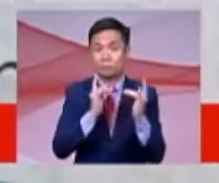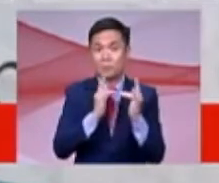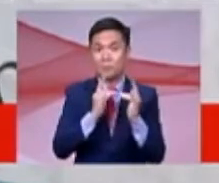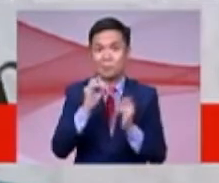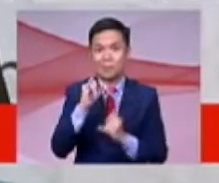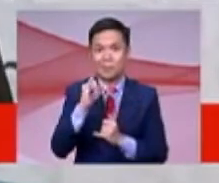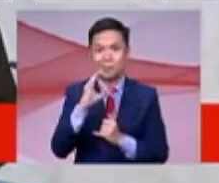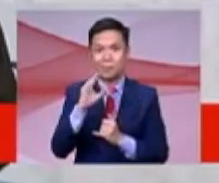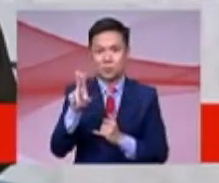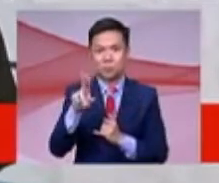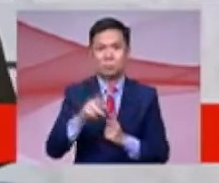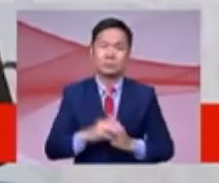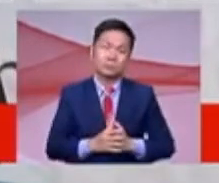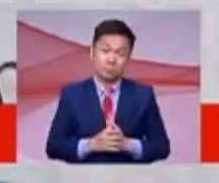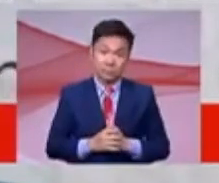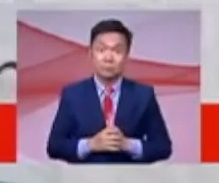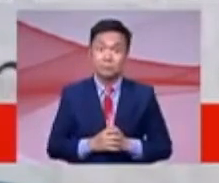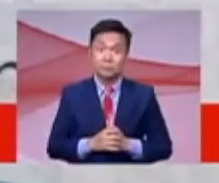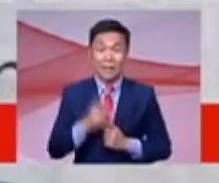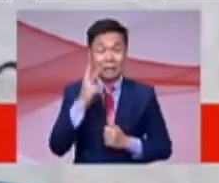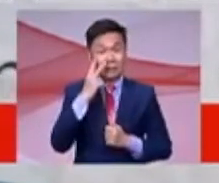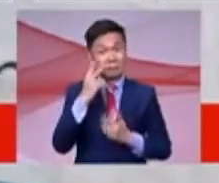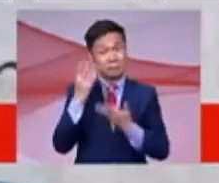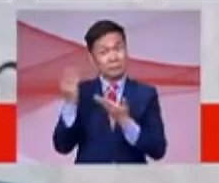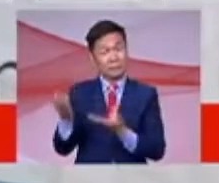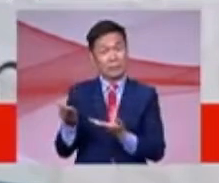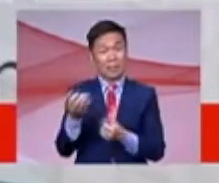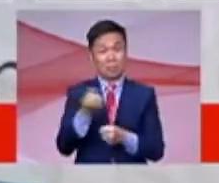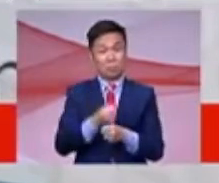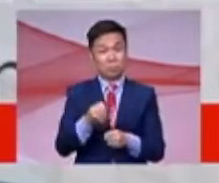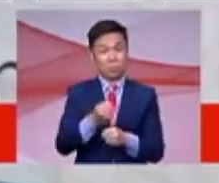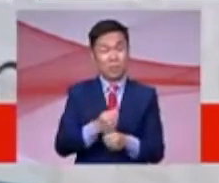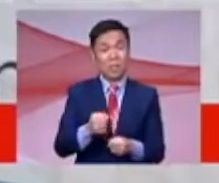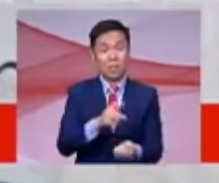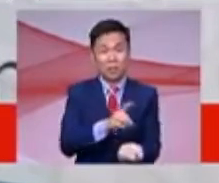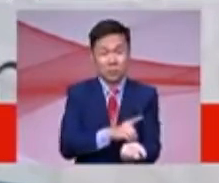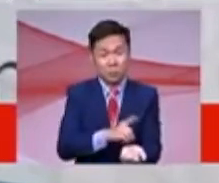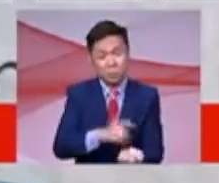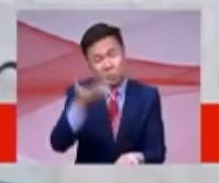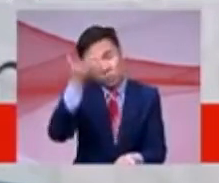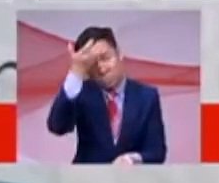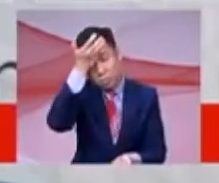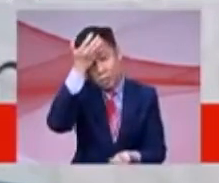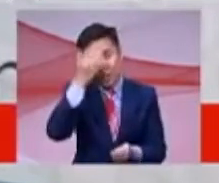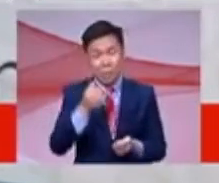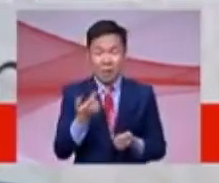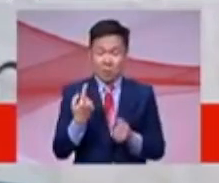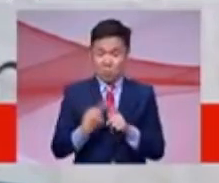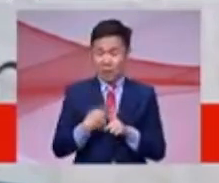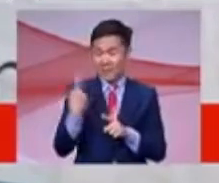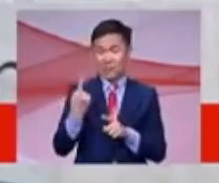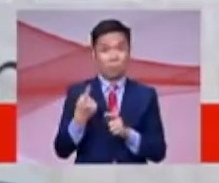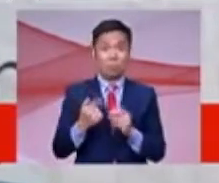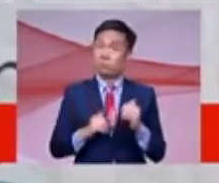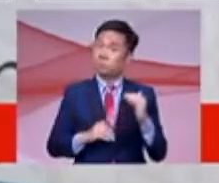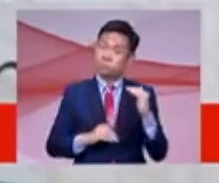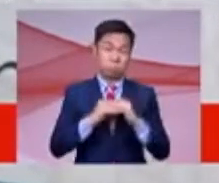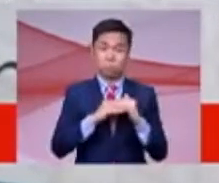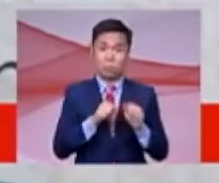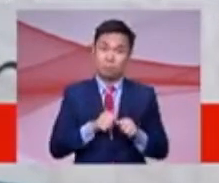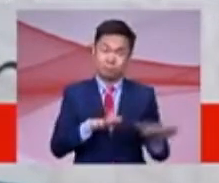inilah yang kelima, kita melihat kepada petugas kesihatan yang dijangkiti. Paling tinggi pada bulan Januari ialah